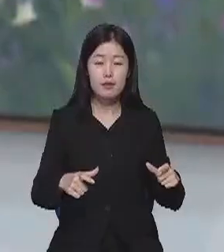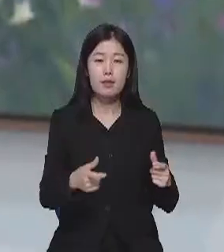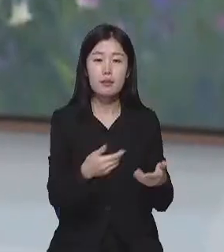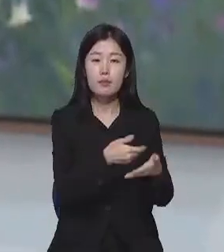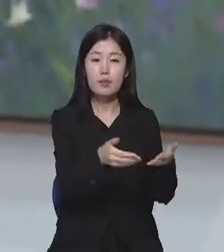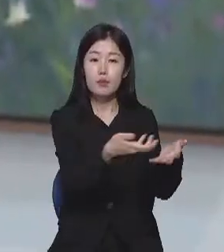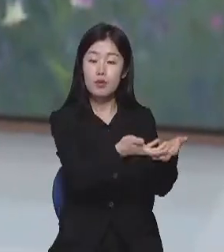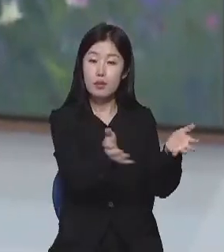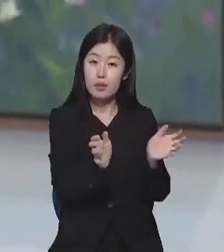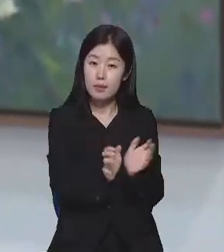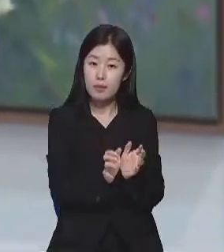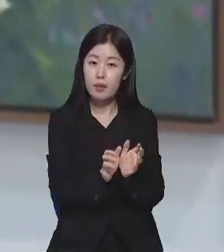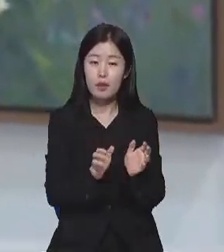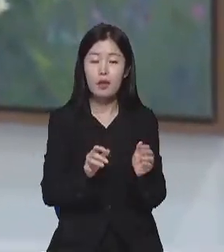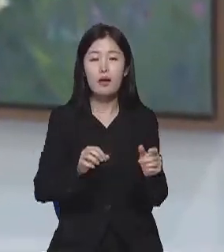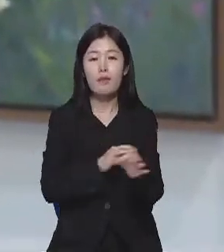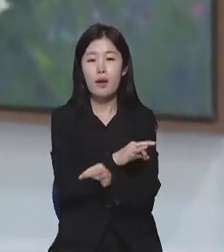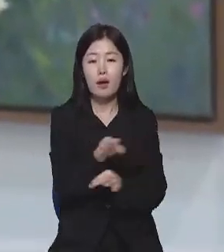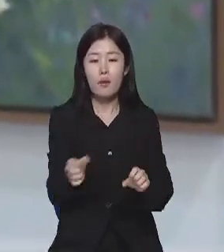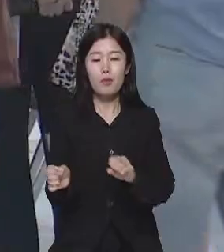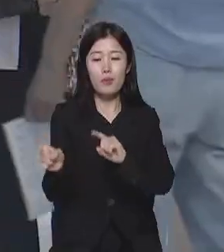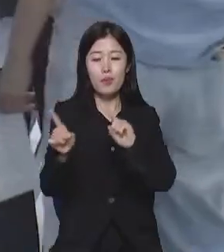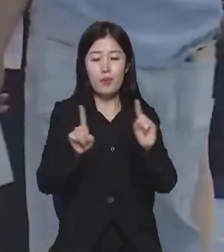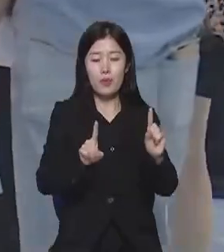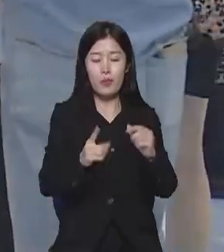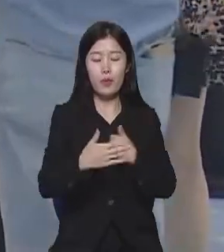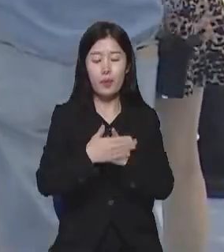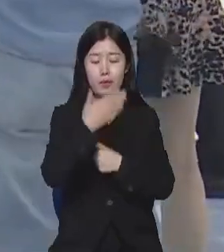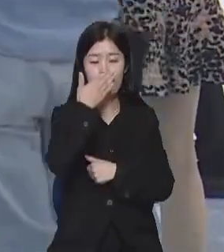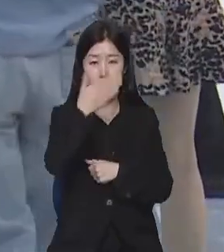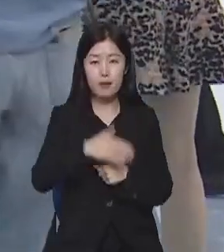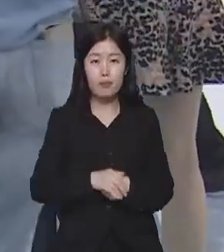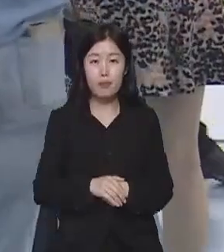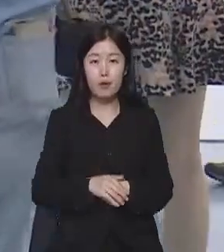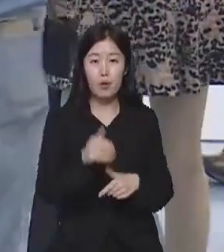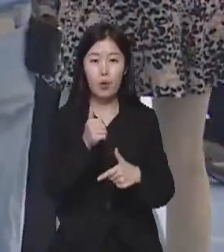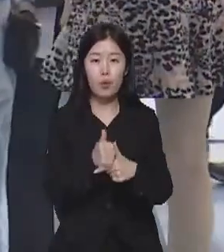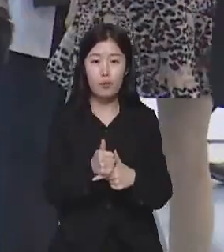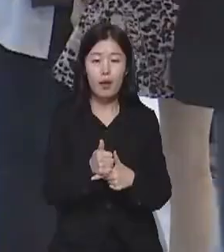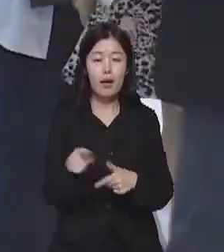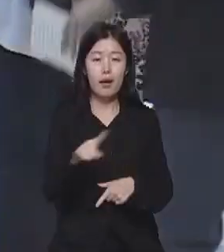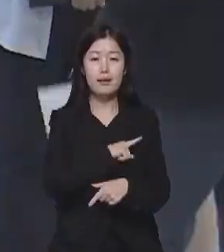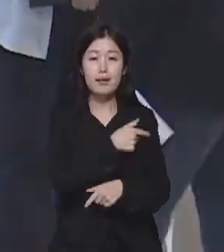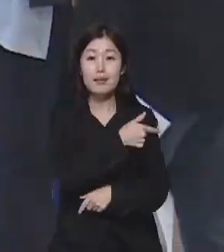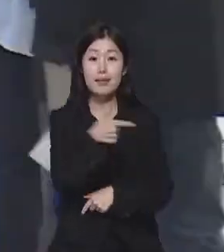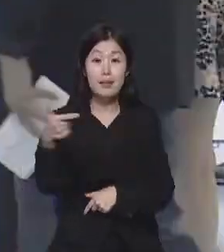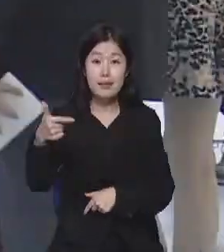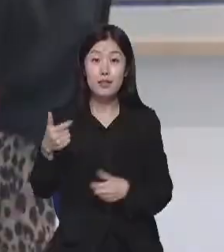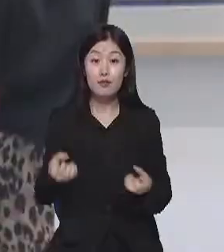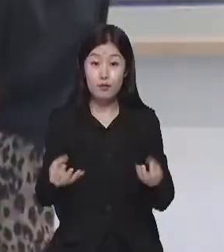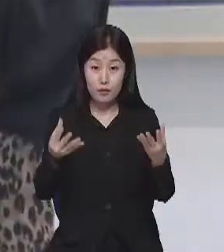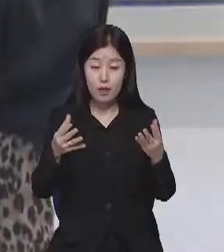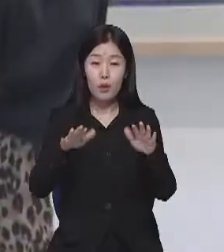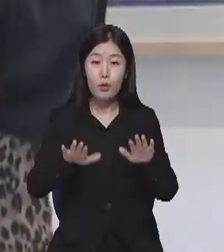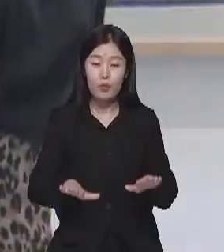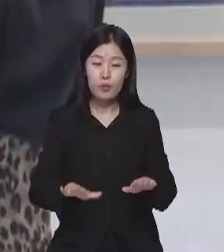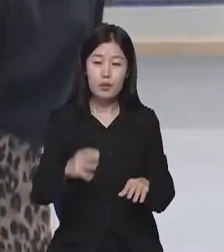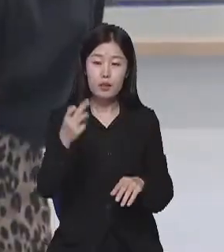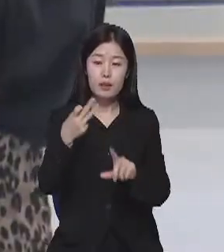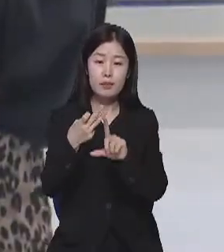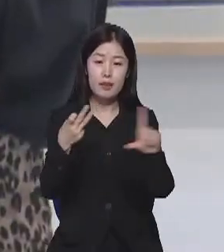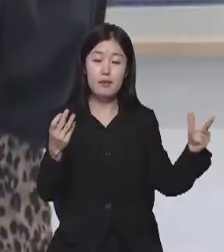활성화에 기여할 것으로 기대됩니다 호남 최대 국제 아트페어인 아트광주 24는 오는